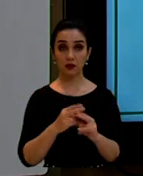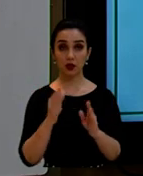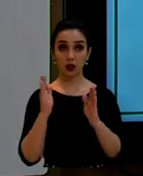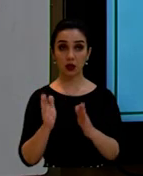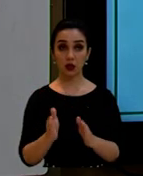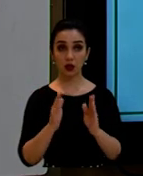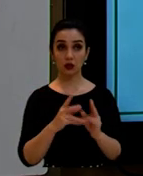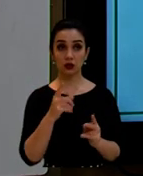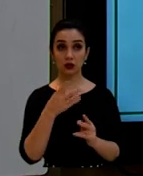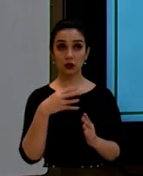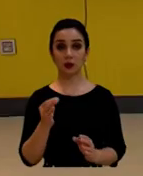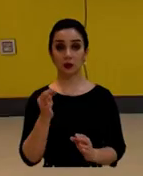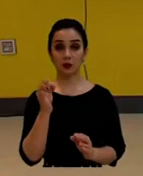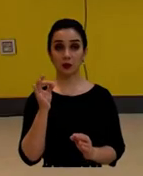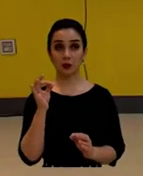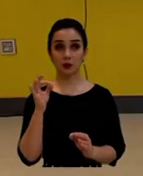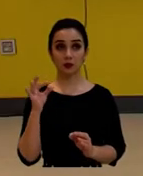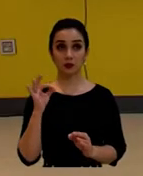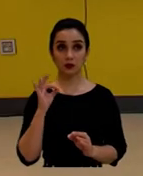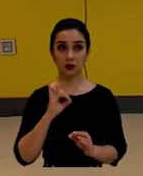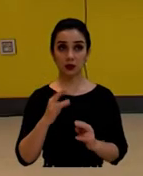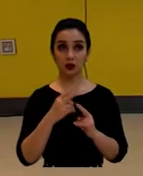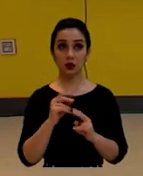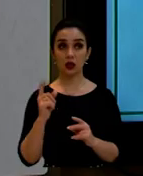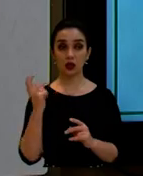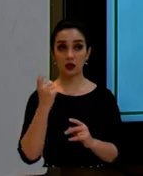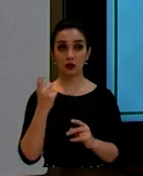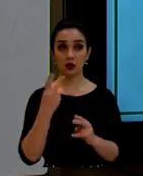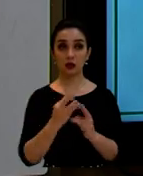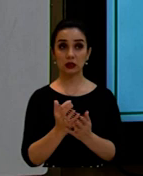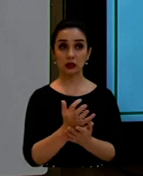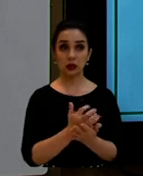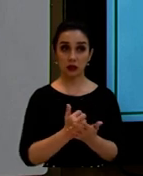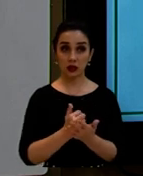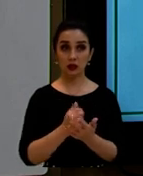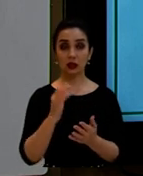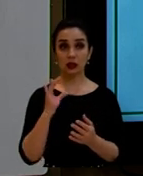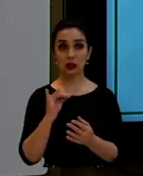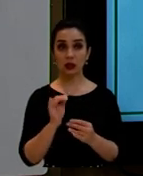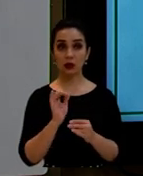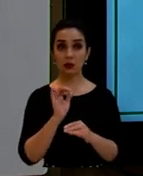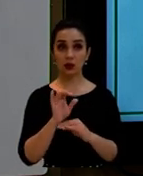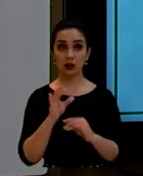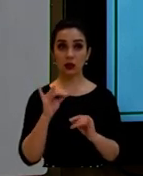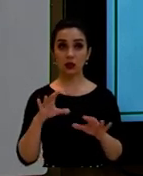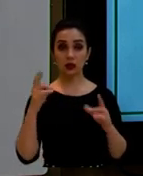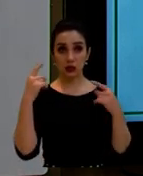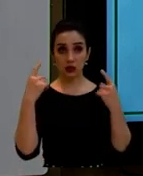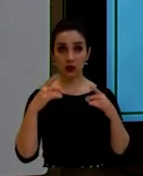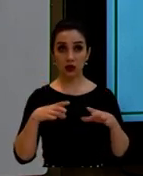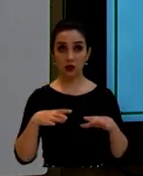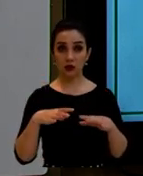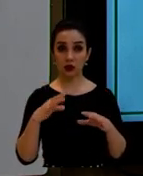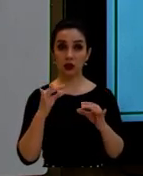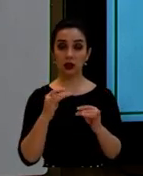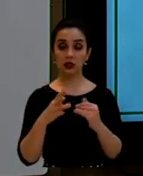колонки. Присваивающее хозяйство – это охота и собирательство, производящее – скотоводство